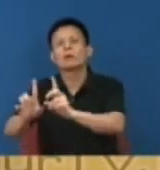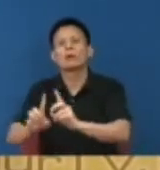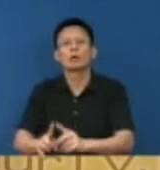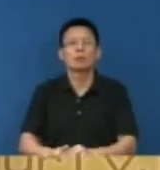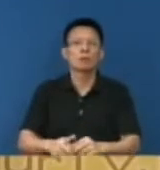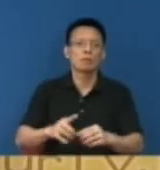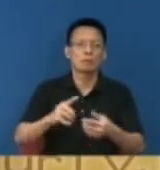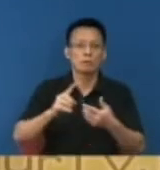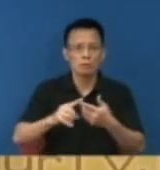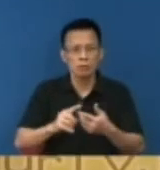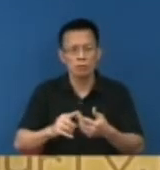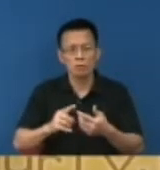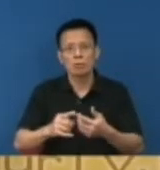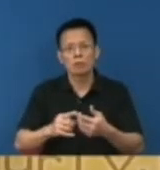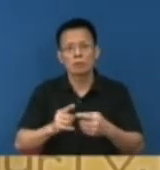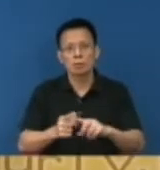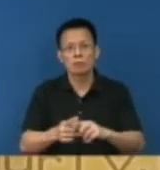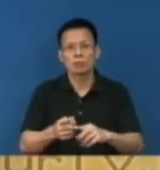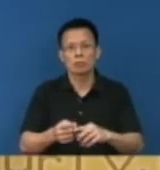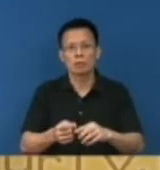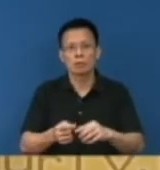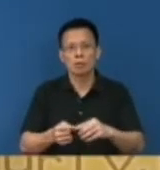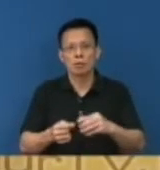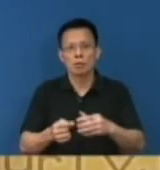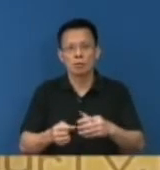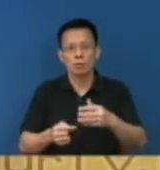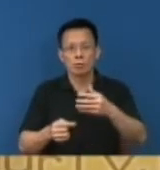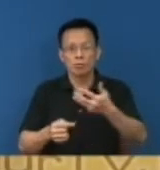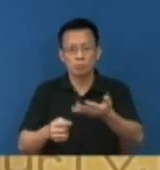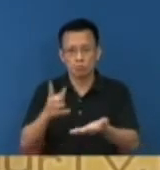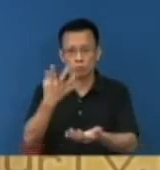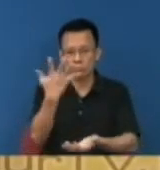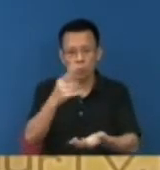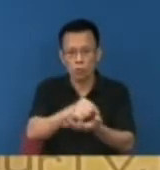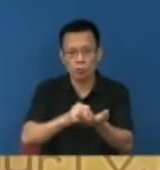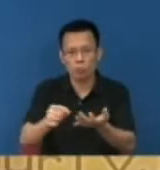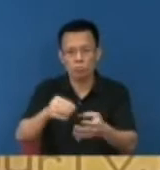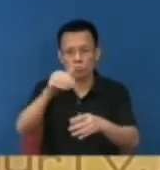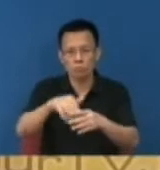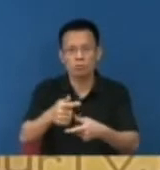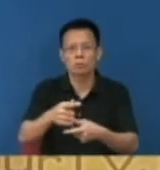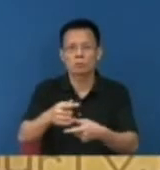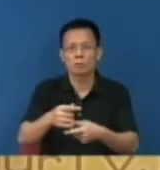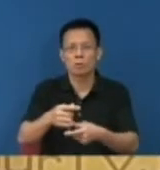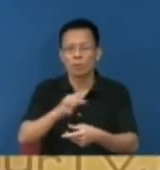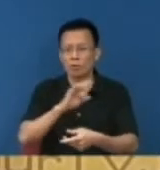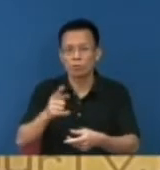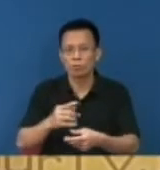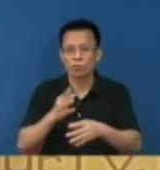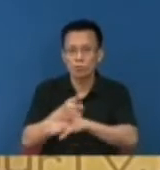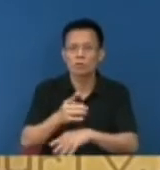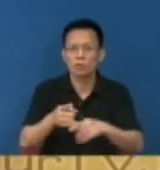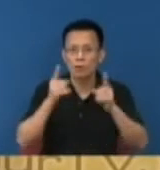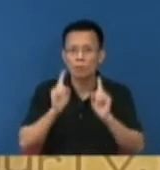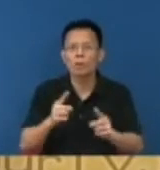動係因為佢哋嘅杯葛成績未如理想，冇出現到過百萬人投票，只得五